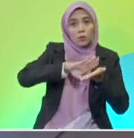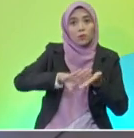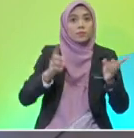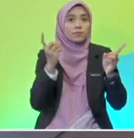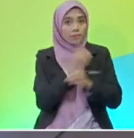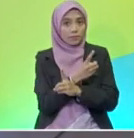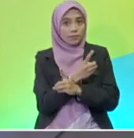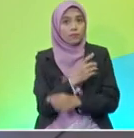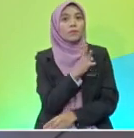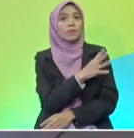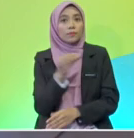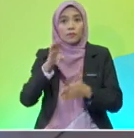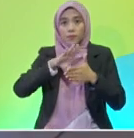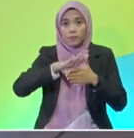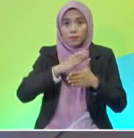perpuluhannya